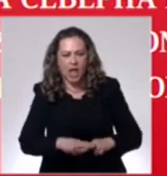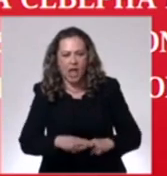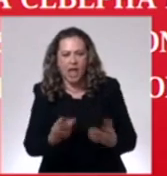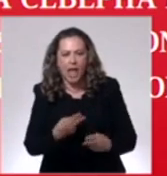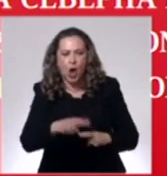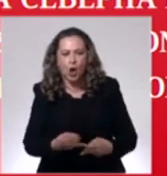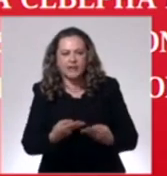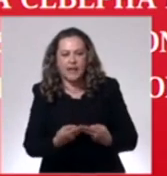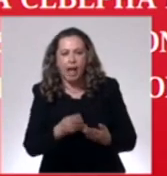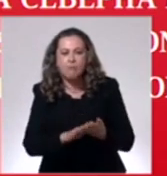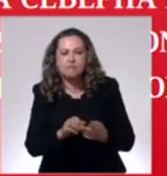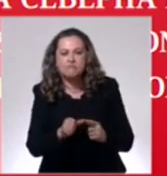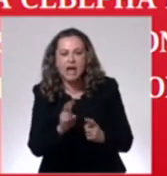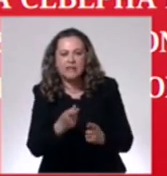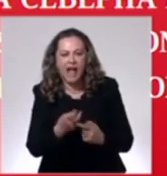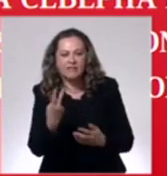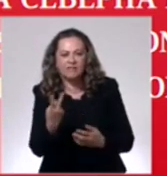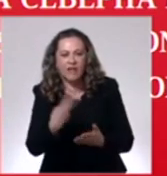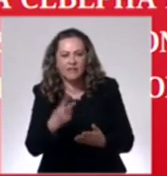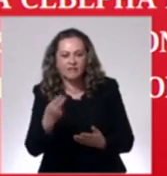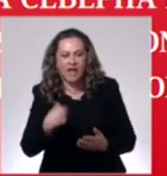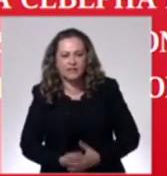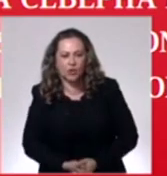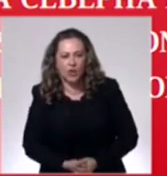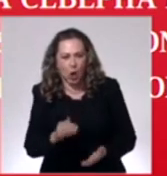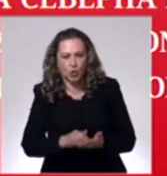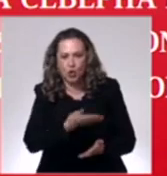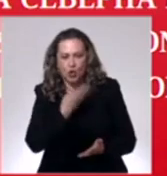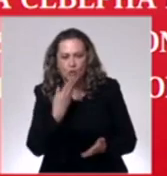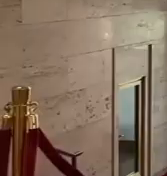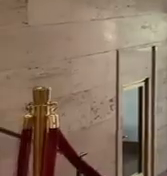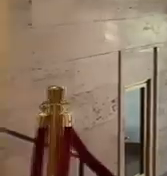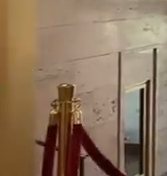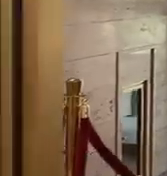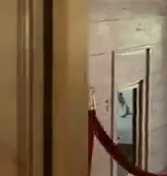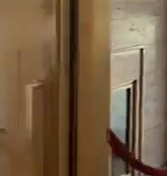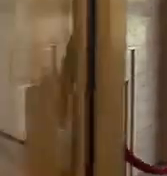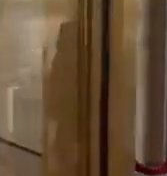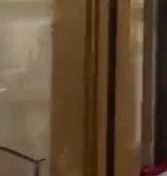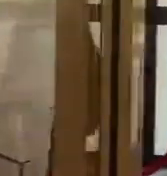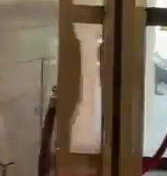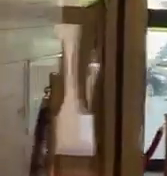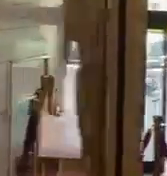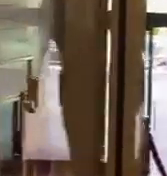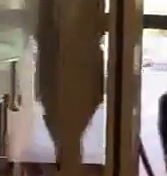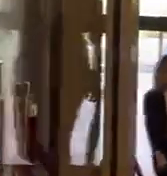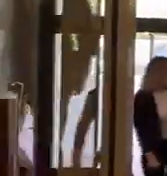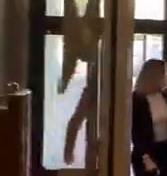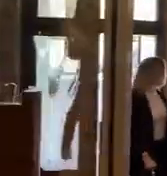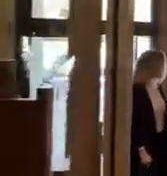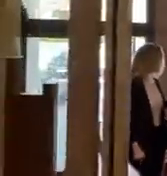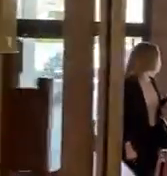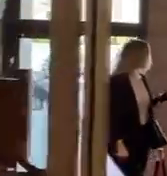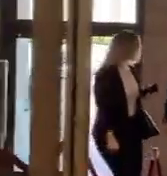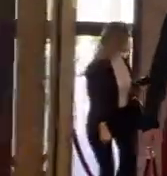се донесе во март 20 година, меѓутоа уште не може да биде спроведена. Вчера и Германија понуди посредничка помош.